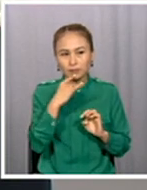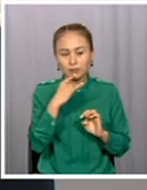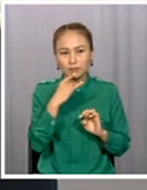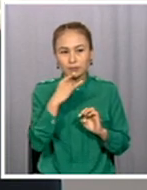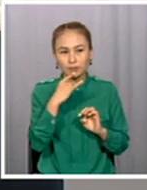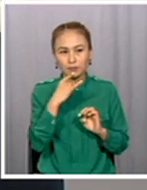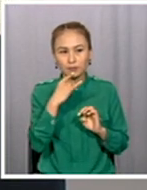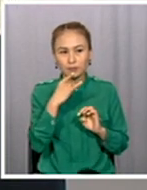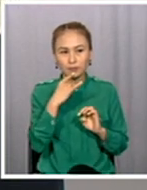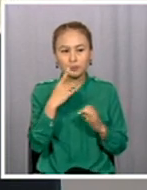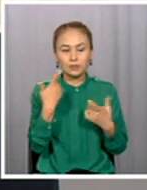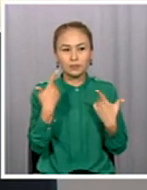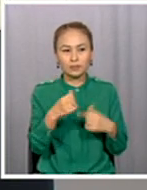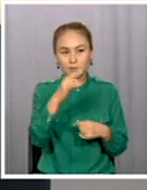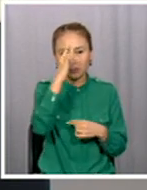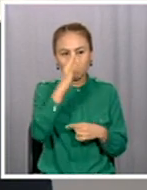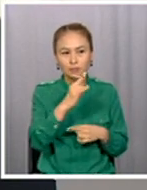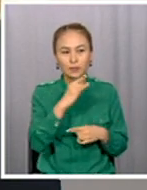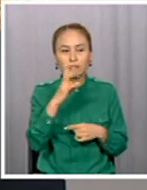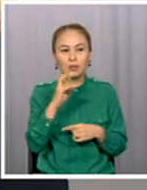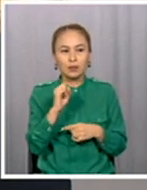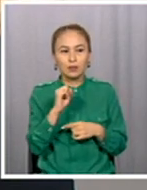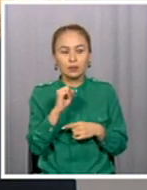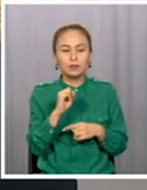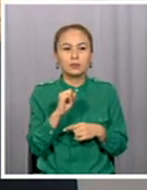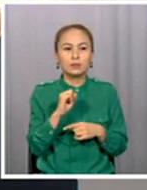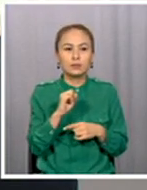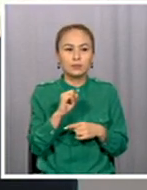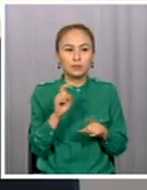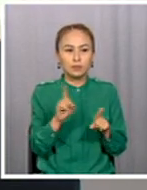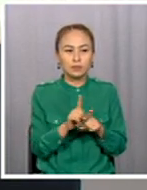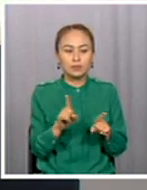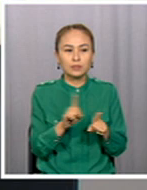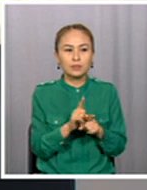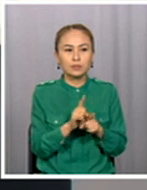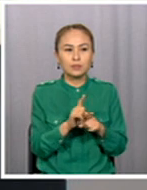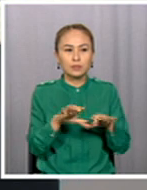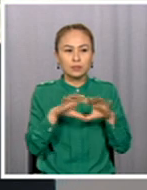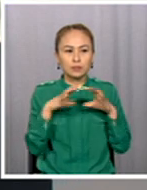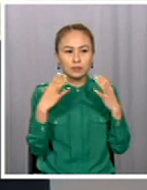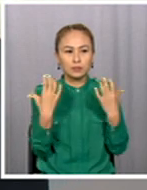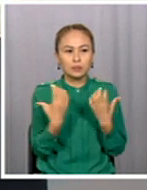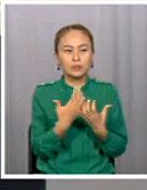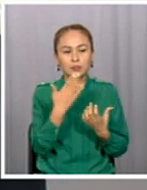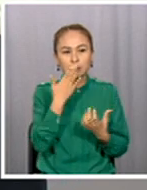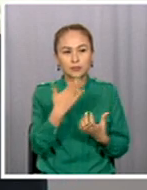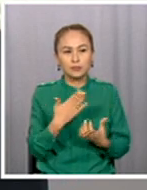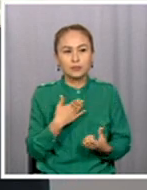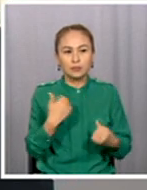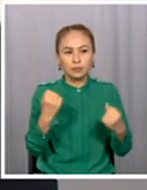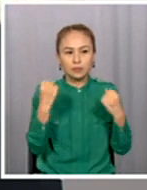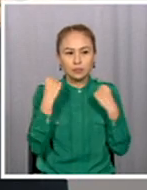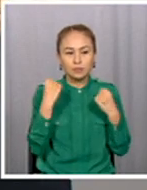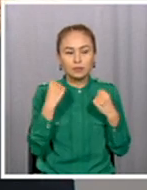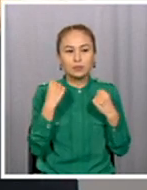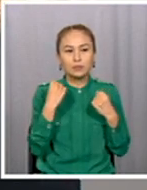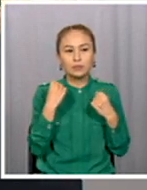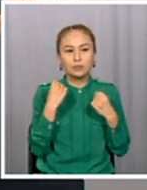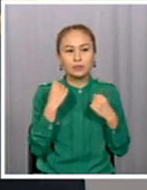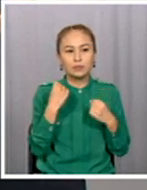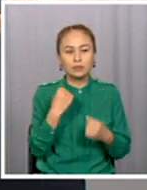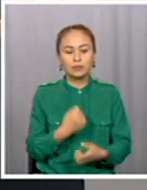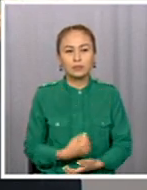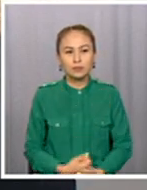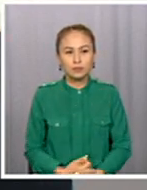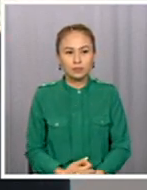какие. И где в Казахстане? Это обстоятельства. И в последнем предложении. На трибунах. Где на